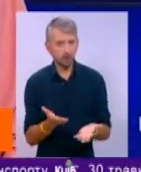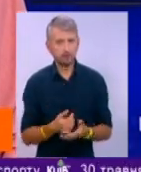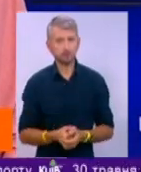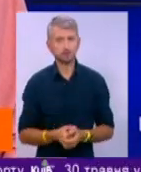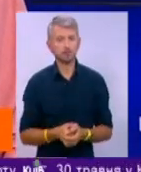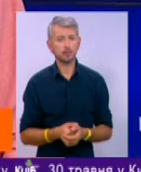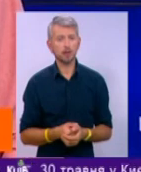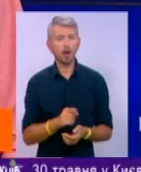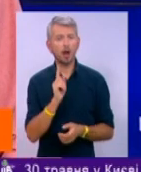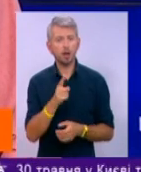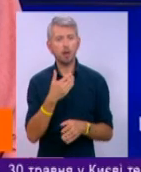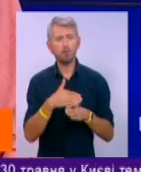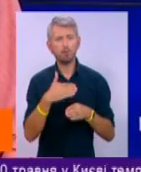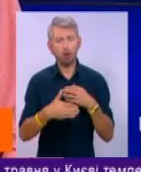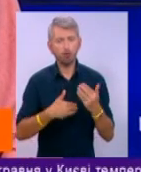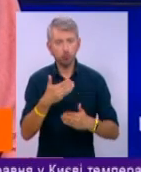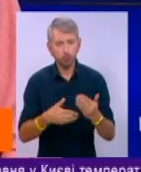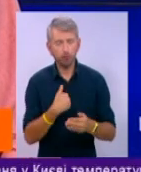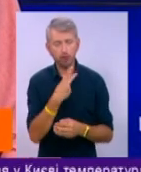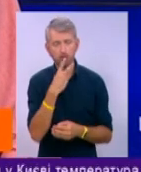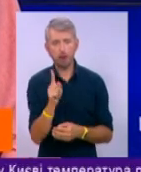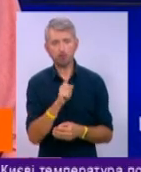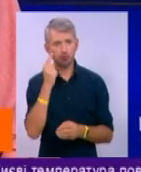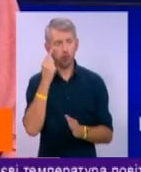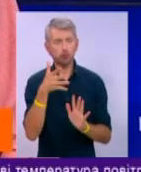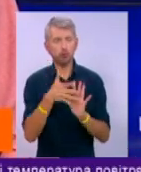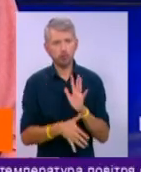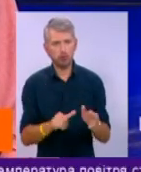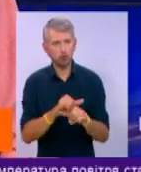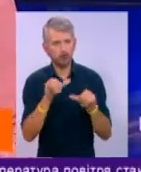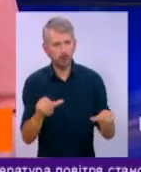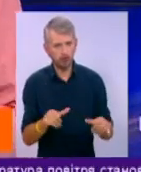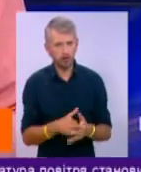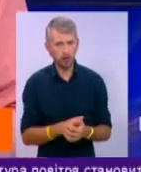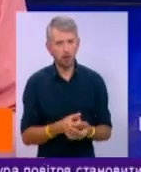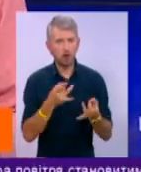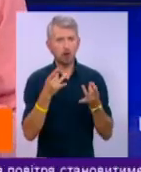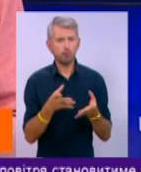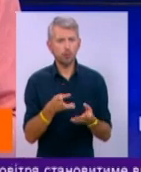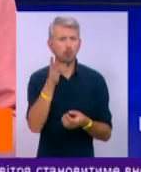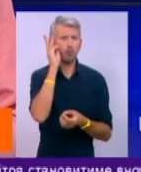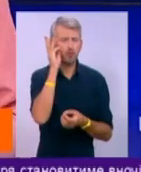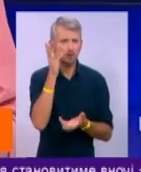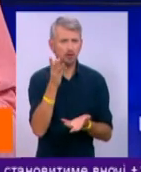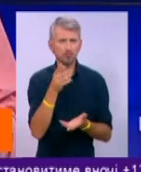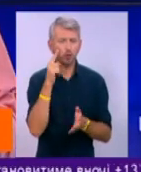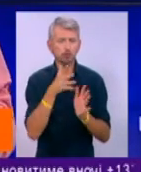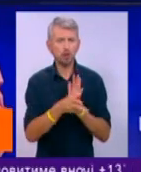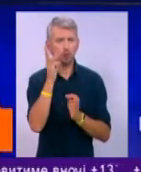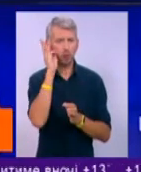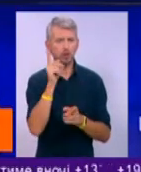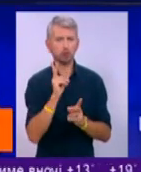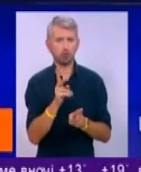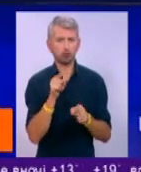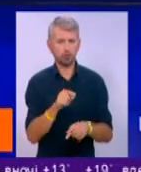Але, ну, поступово я бачу, що, ну, розуміння зростає. просто посли, зрозумійте, посли, які тут фактично,